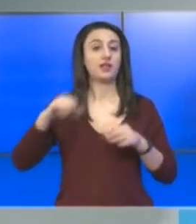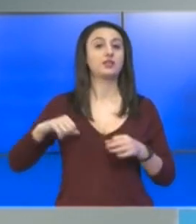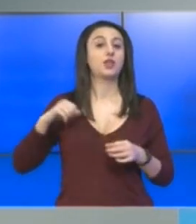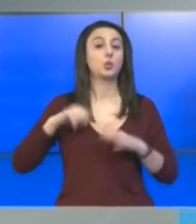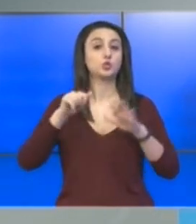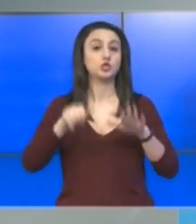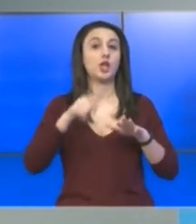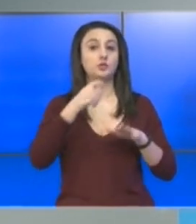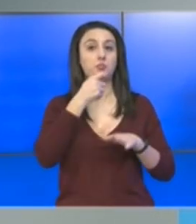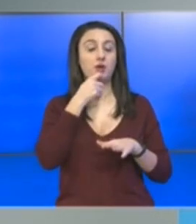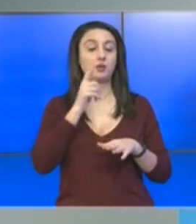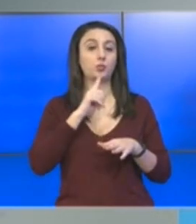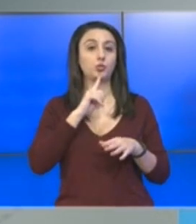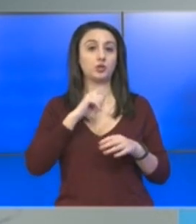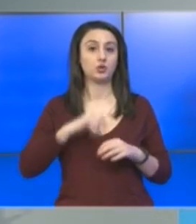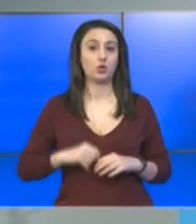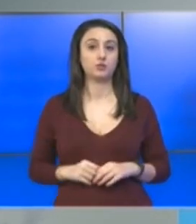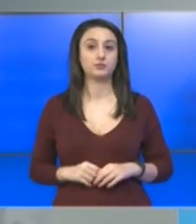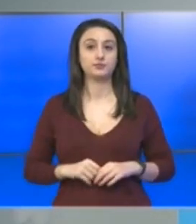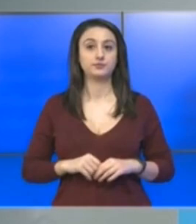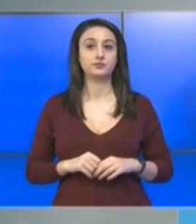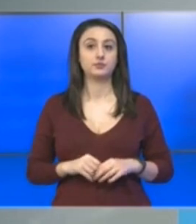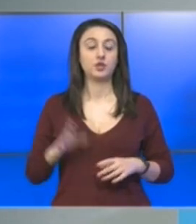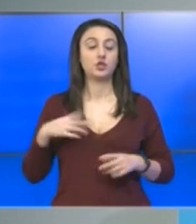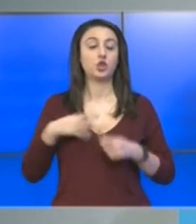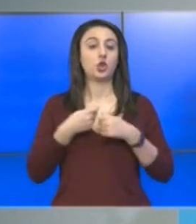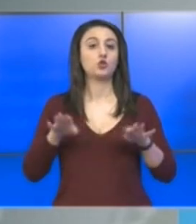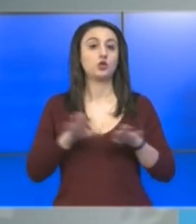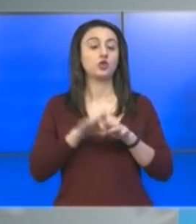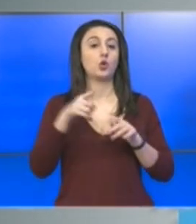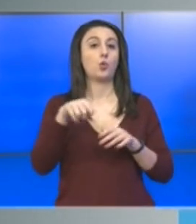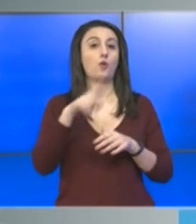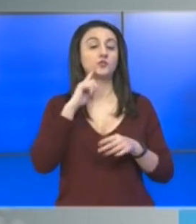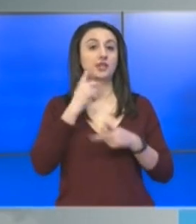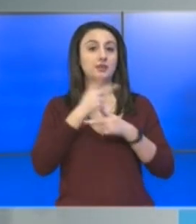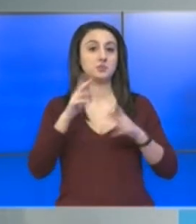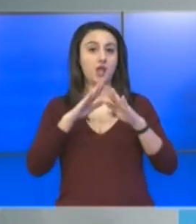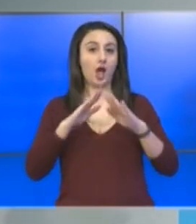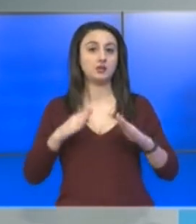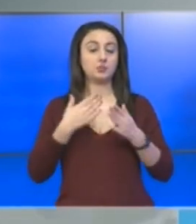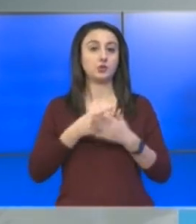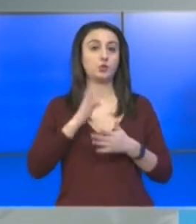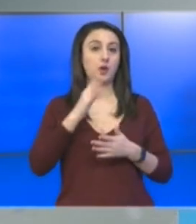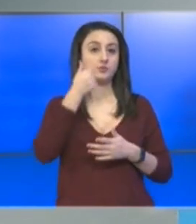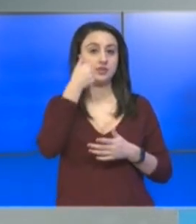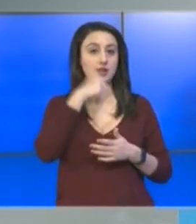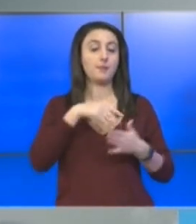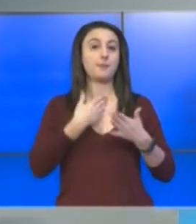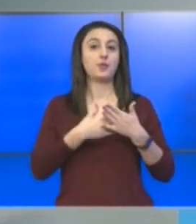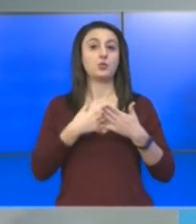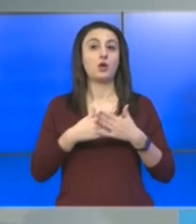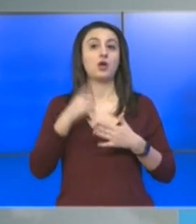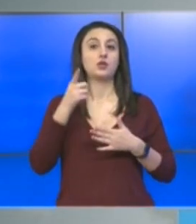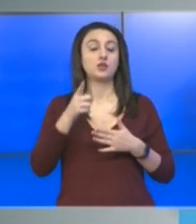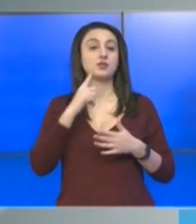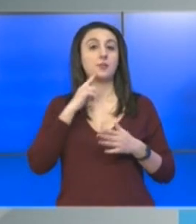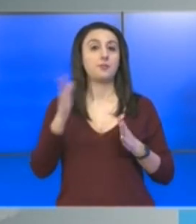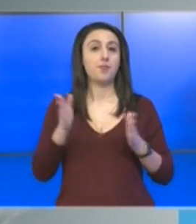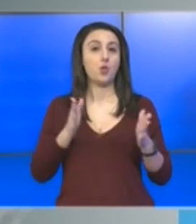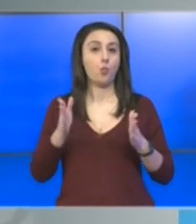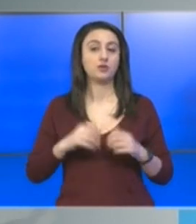16 ani ca fiind purtător și toți colegii aceștia au fost trimiși la domiciliu pentru 14 zile, pentru că anume aceasta este perioada